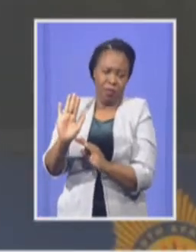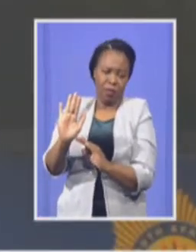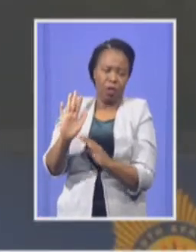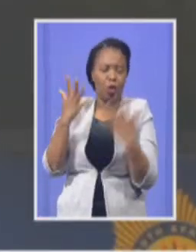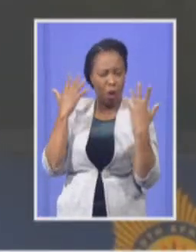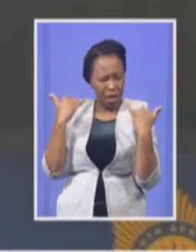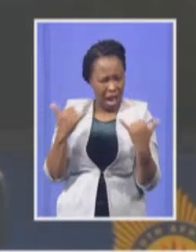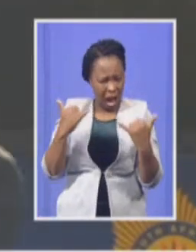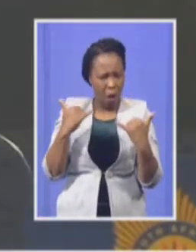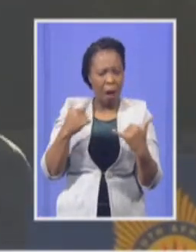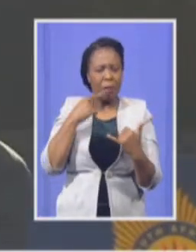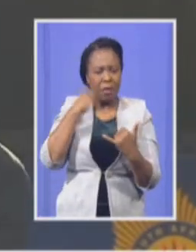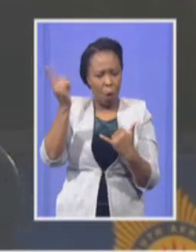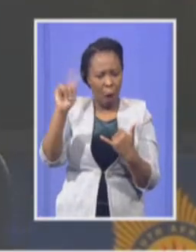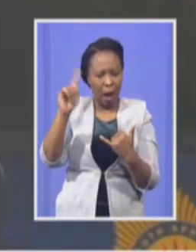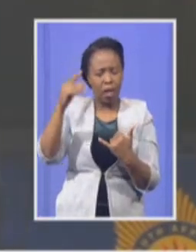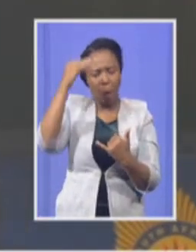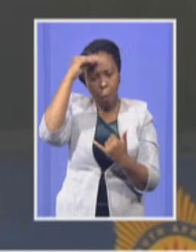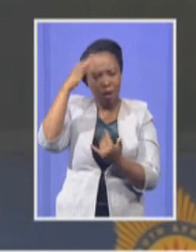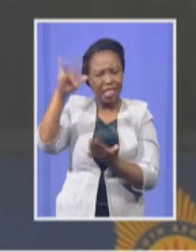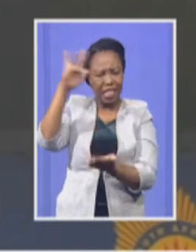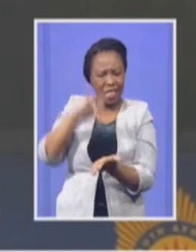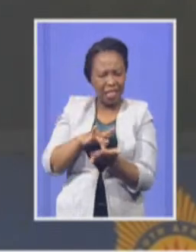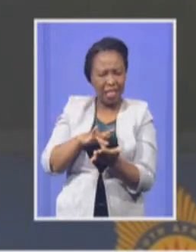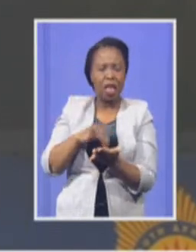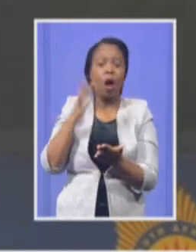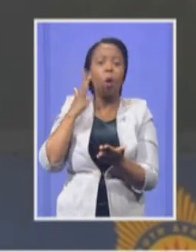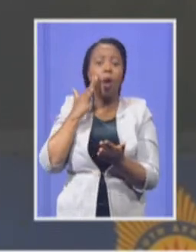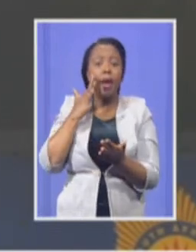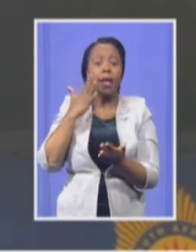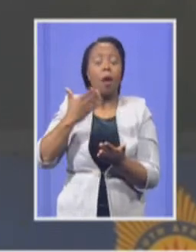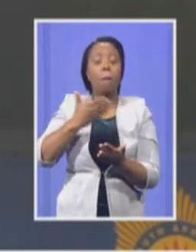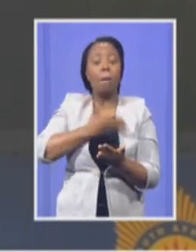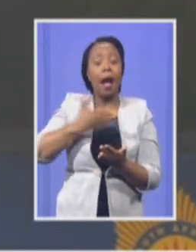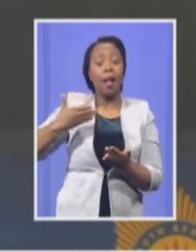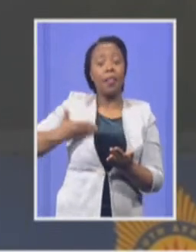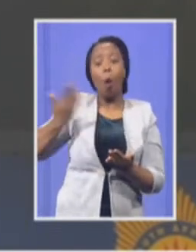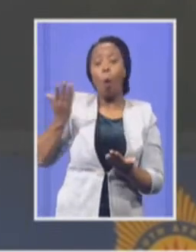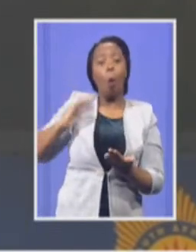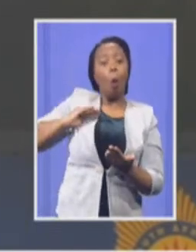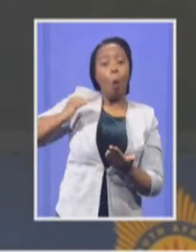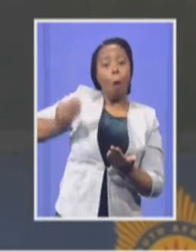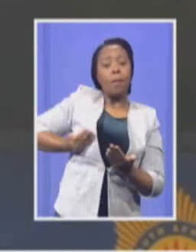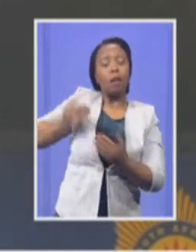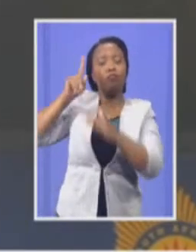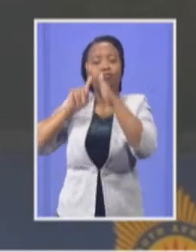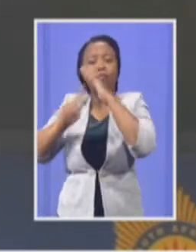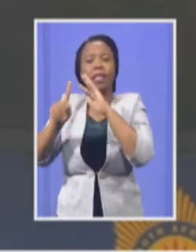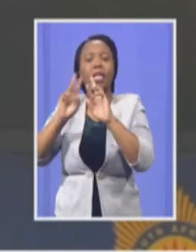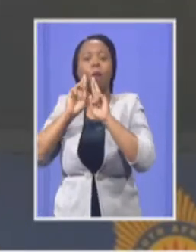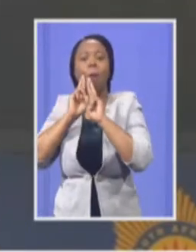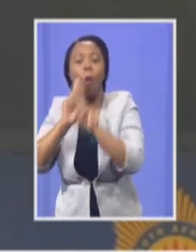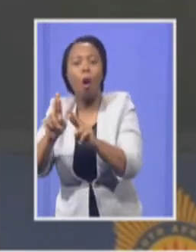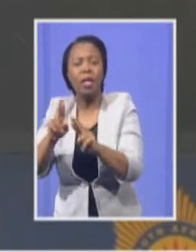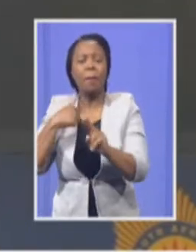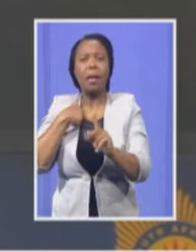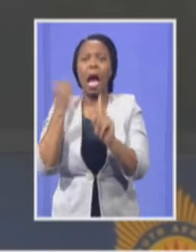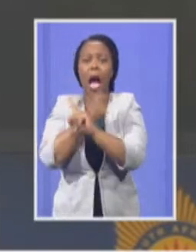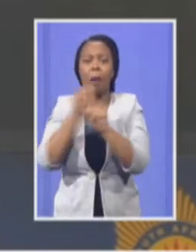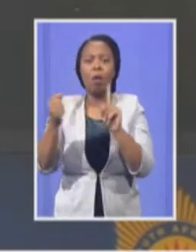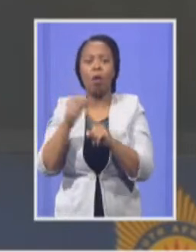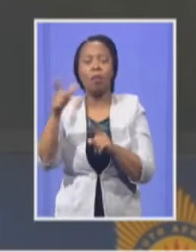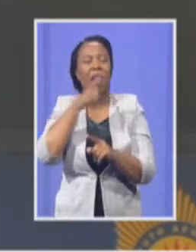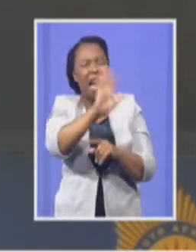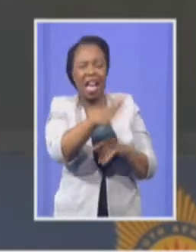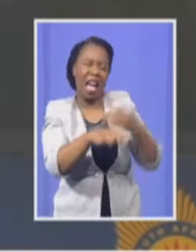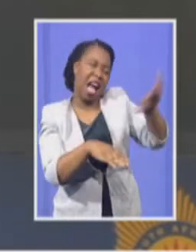station, when umuntu wesifazane ezobika ukuthi uyahlukunyezwa ungamtshela ukuthi aphinde emuva